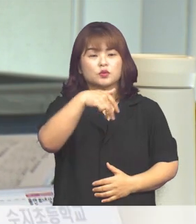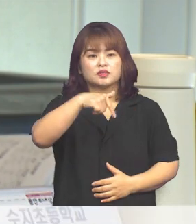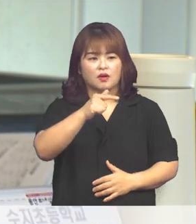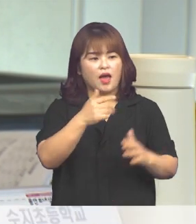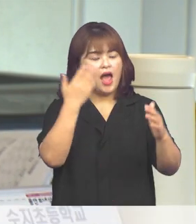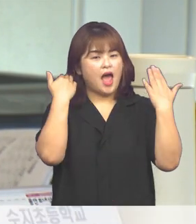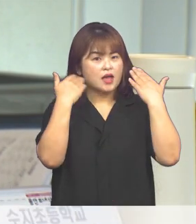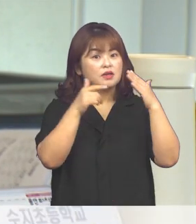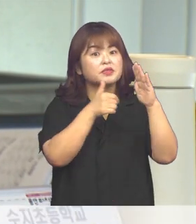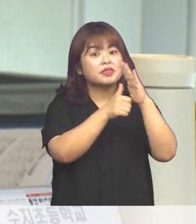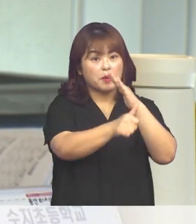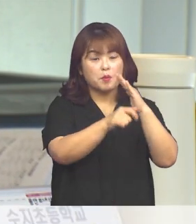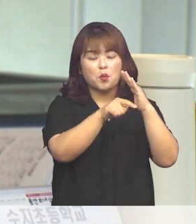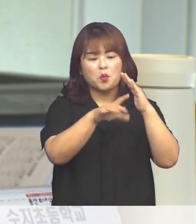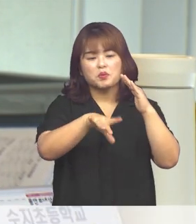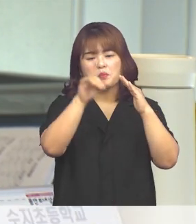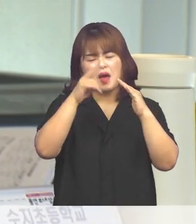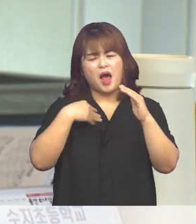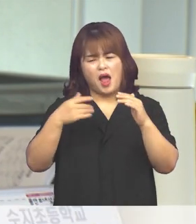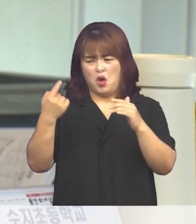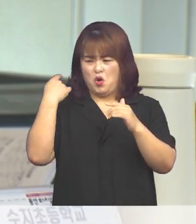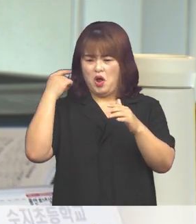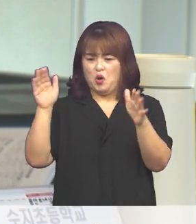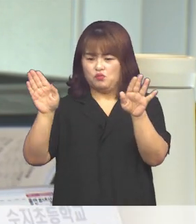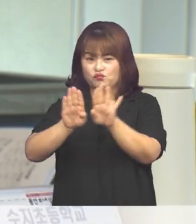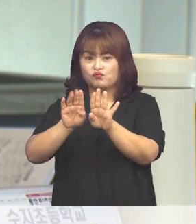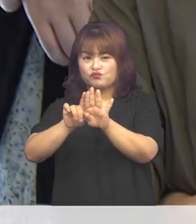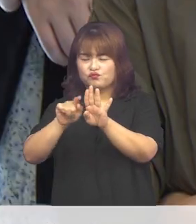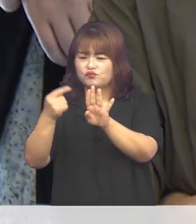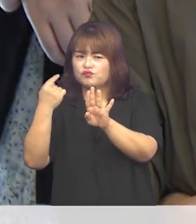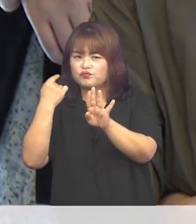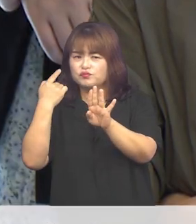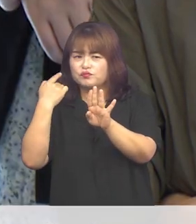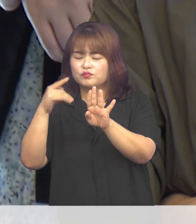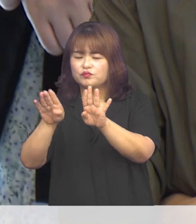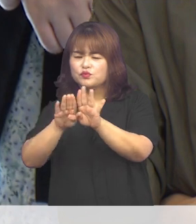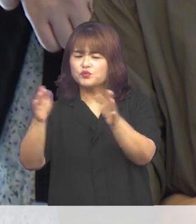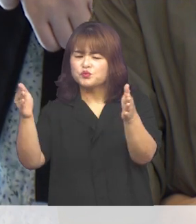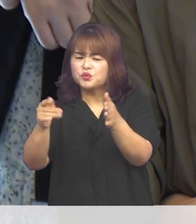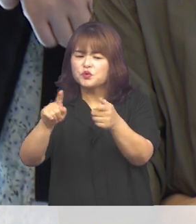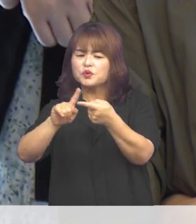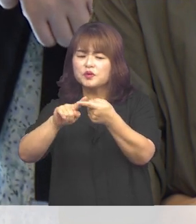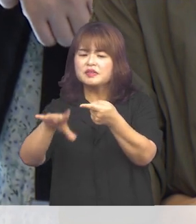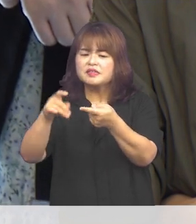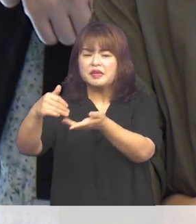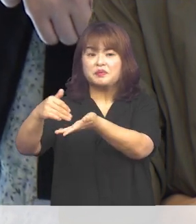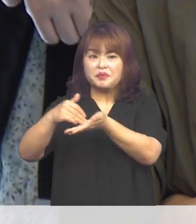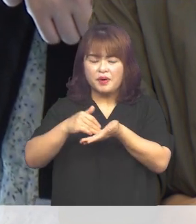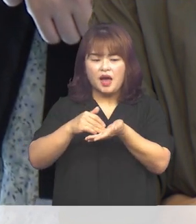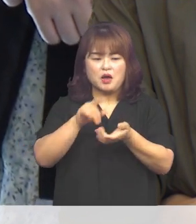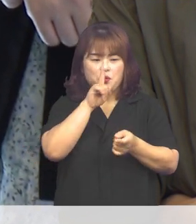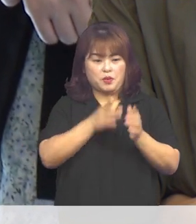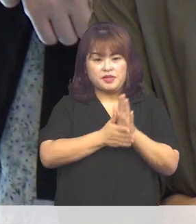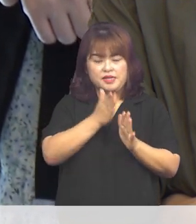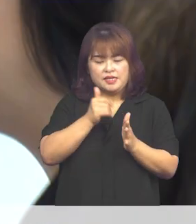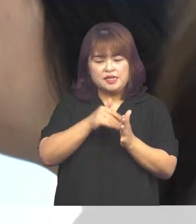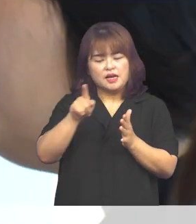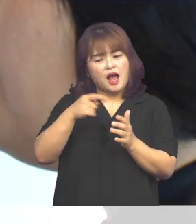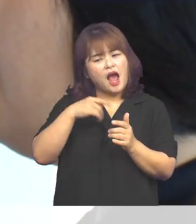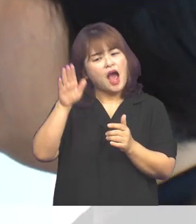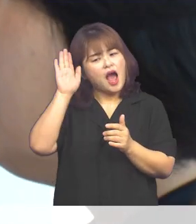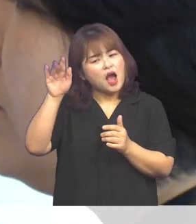대표의 학교 후문 출입로 폭이 좁다는 의견에 이 시장은 교육지원청이 초소 및 돌기둥 이전을 결정하면